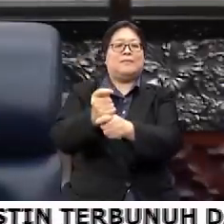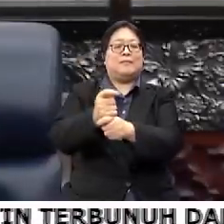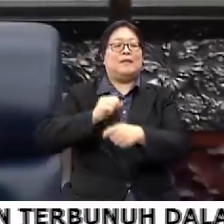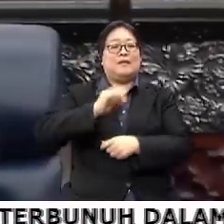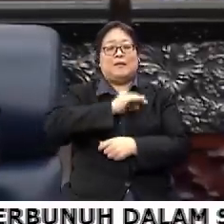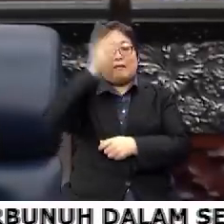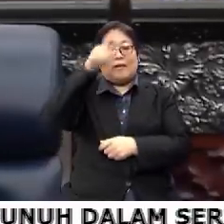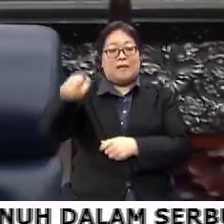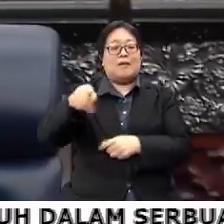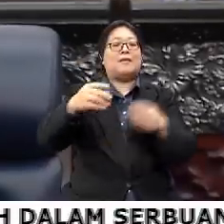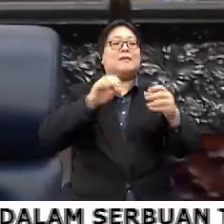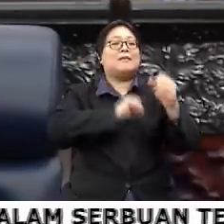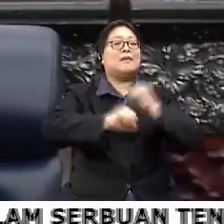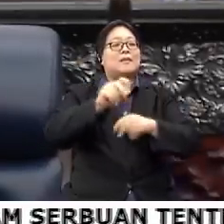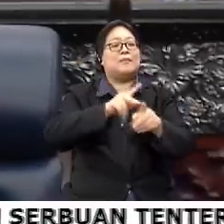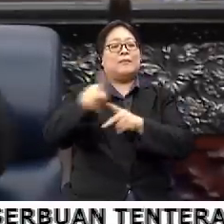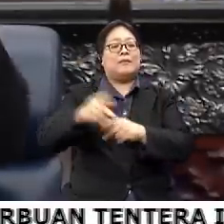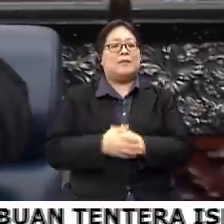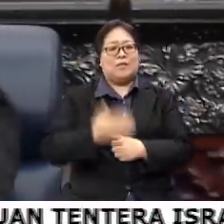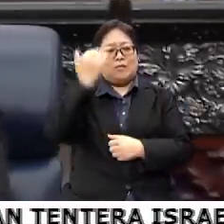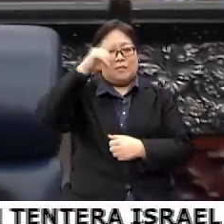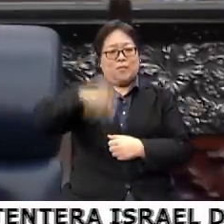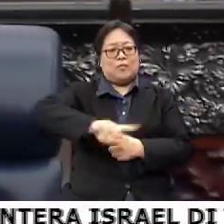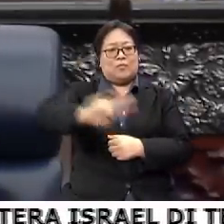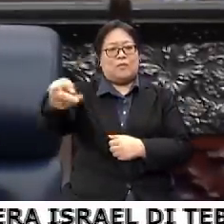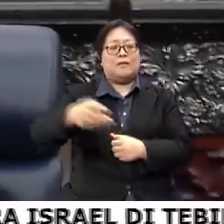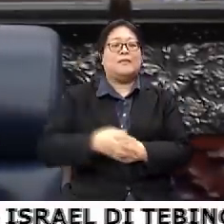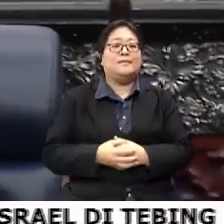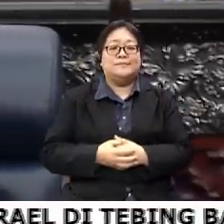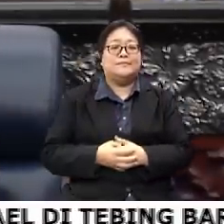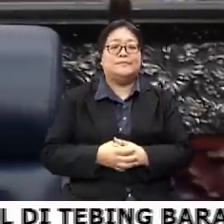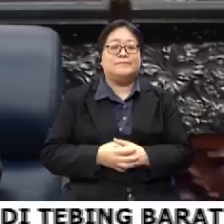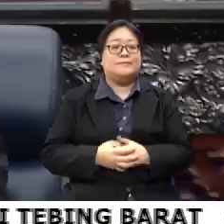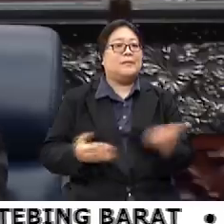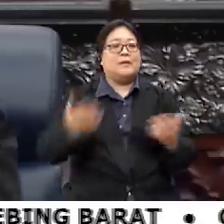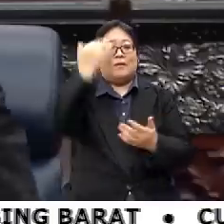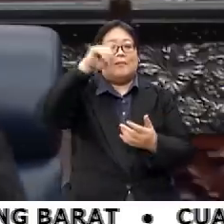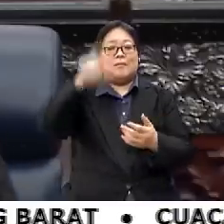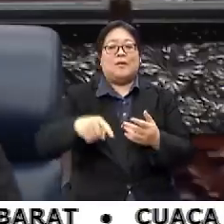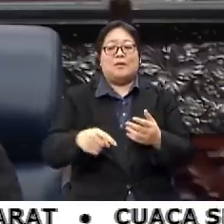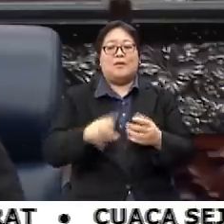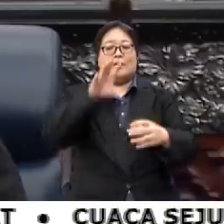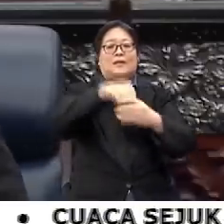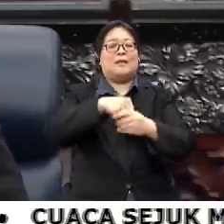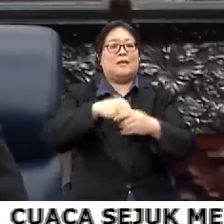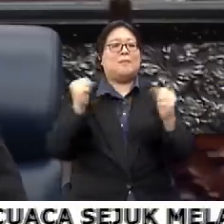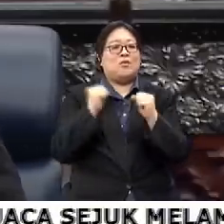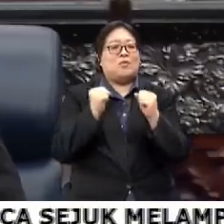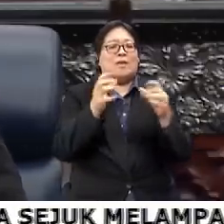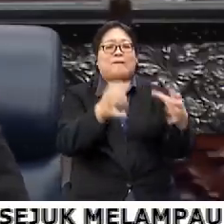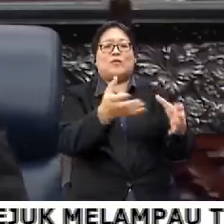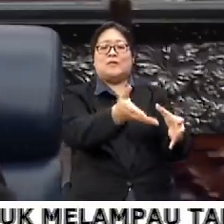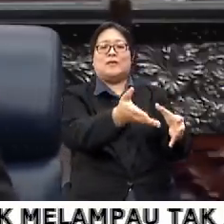yang bersikap profesional. Kenapa kita nak tukar mereka? Kenapa nak masukkan dia dalam peti ais,